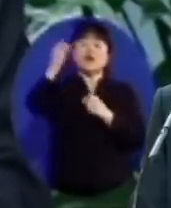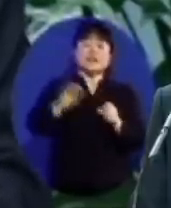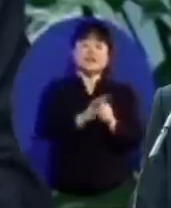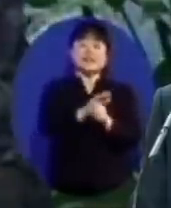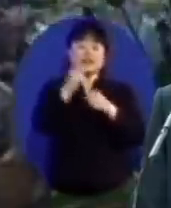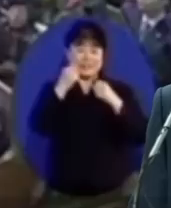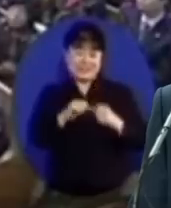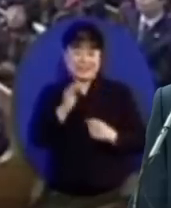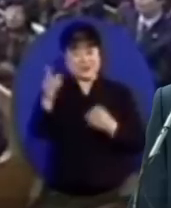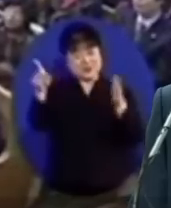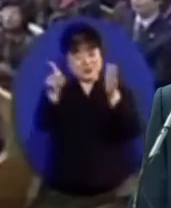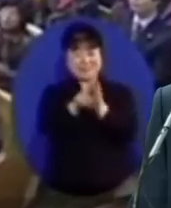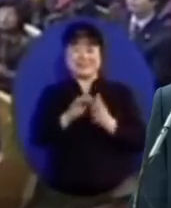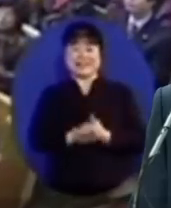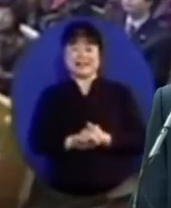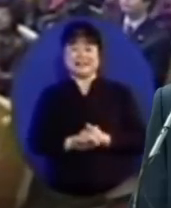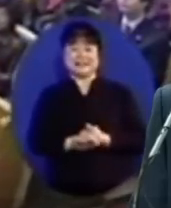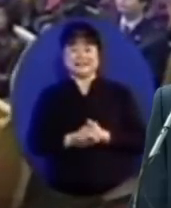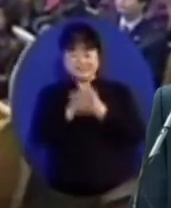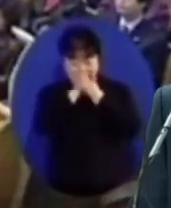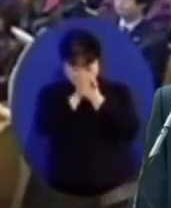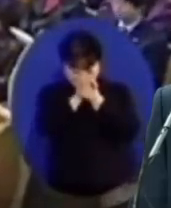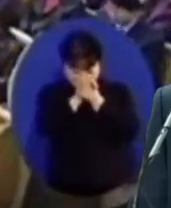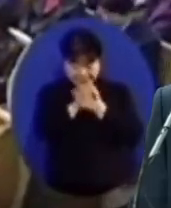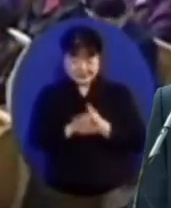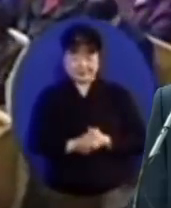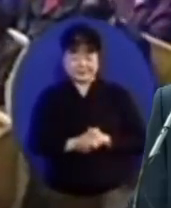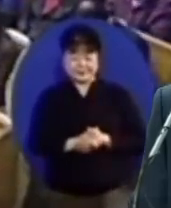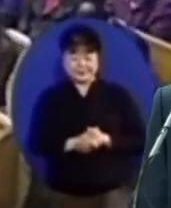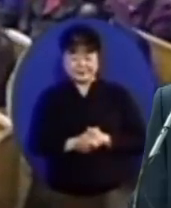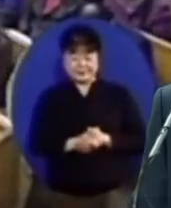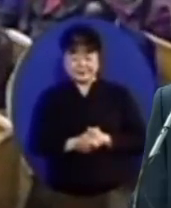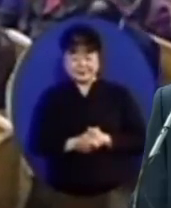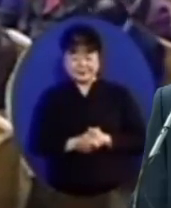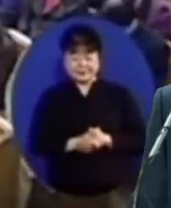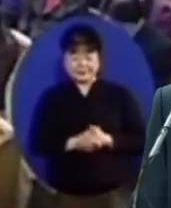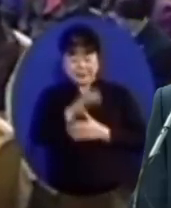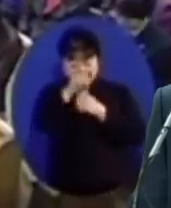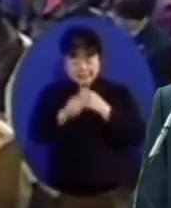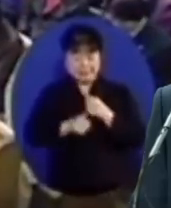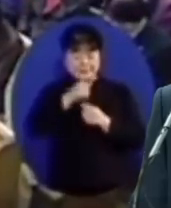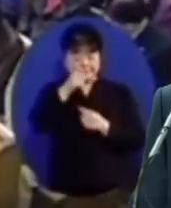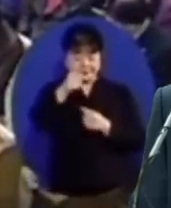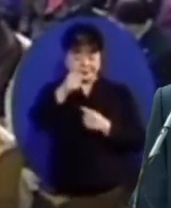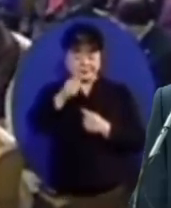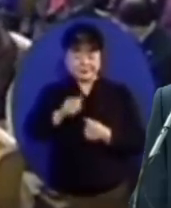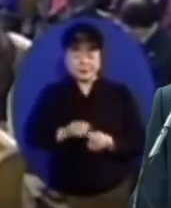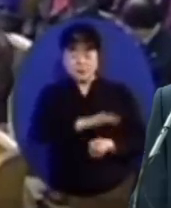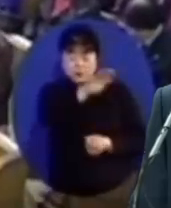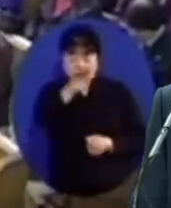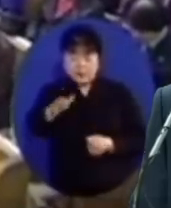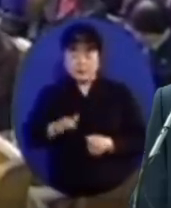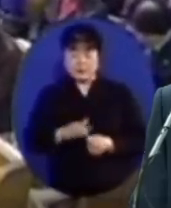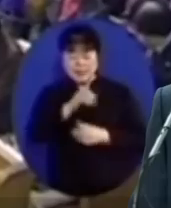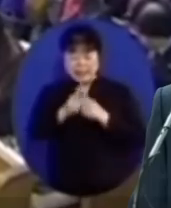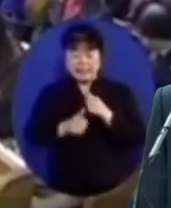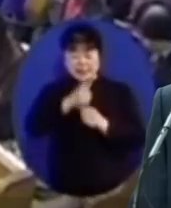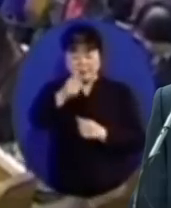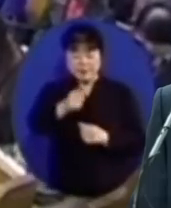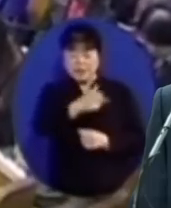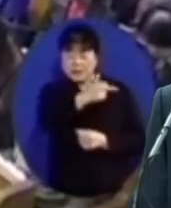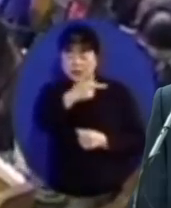속에 살게 되는 것입니다. 우리 다 같이 고개 숙여 기도드리겠습니다. 하나님, 우리를 하나님의